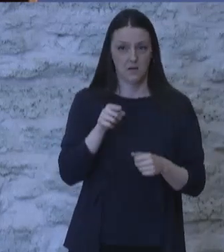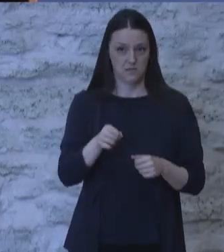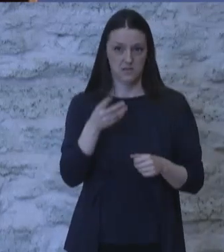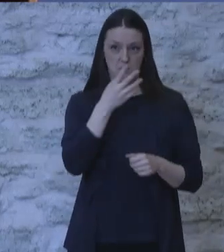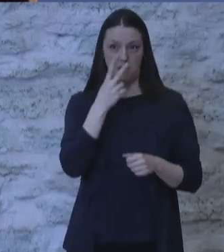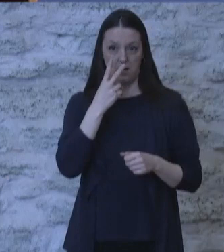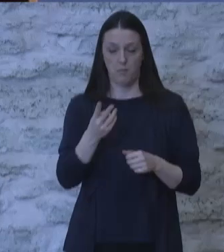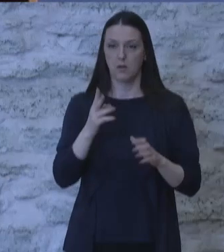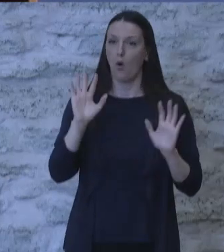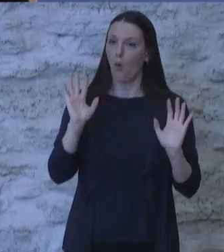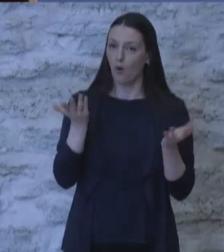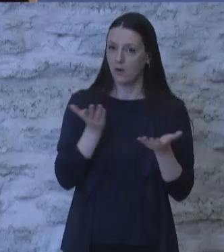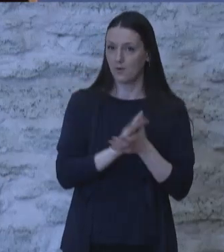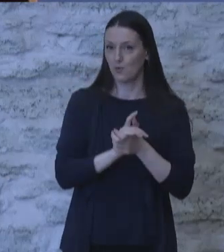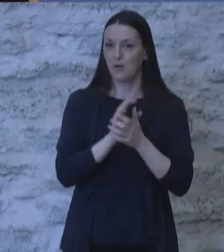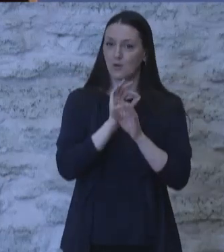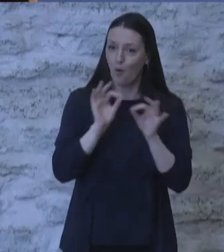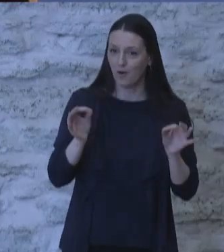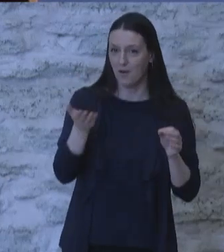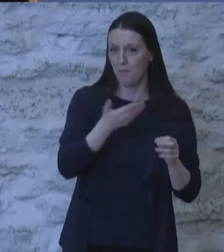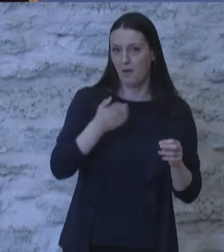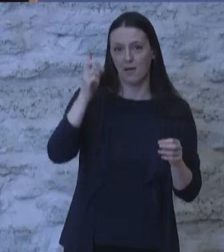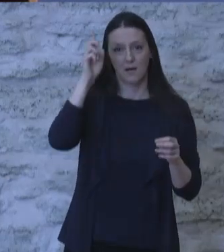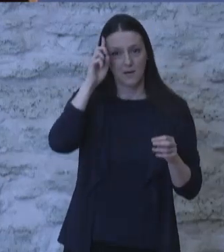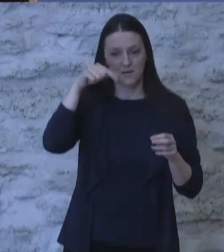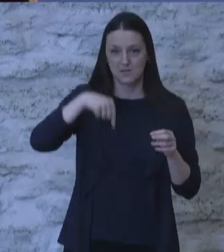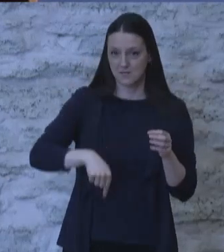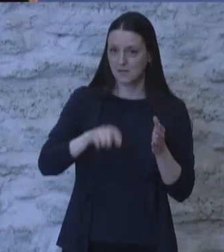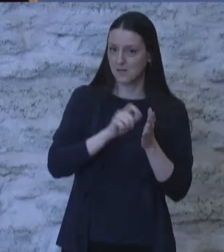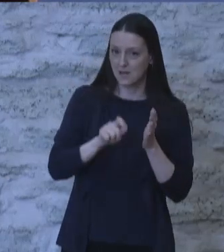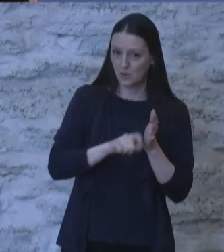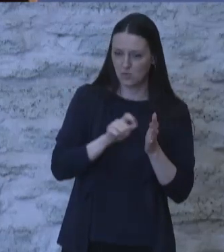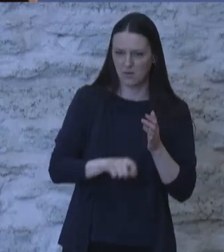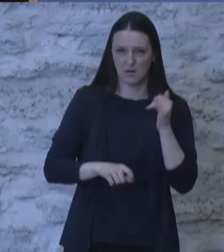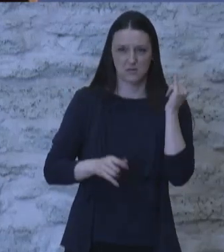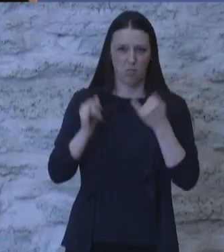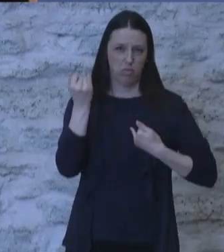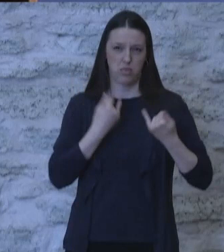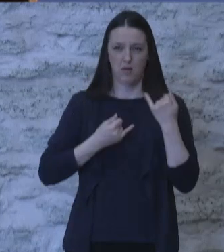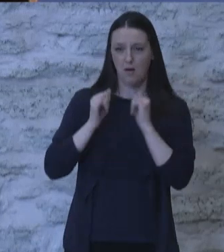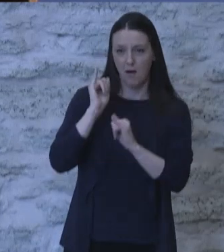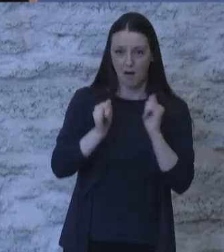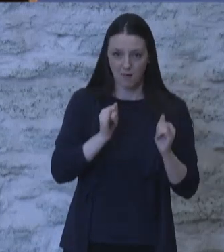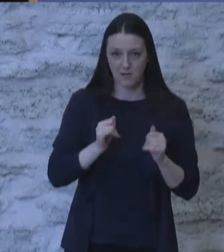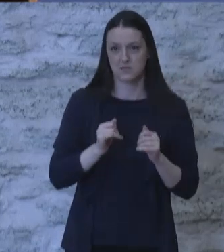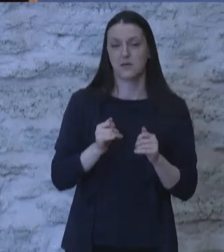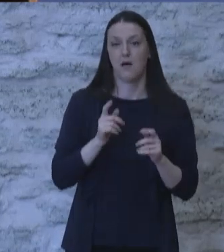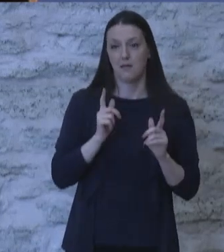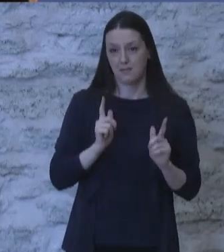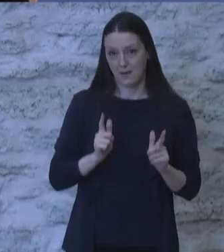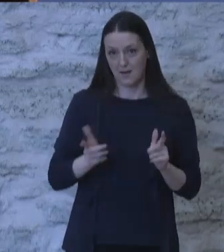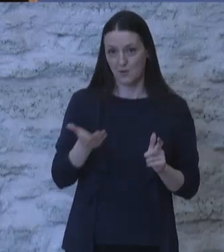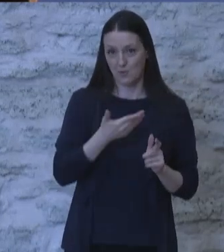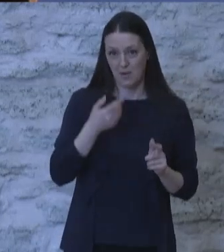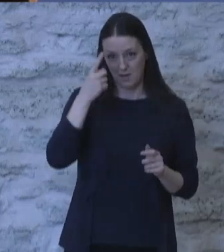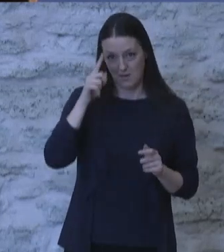et võt küll on tore, meie riigis kirjutatakse alvast, kirjutatakse suuri peal kirjasid ja tegelikult me teame,